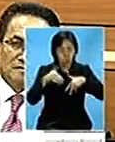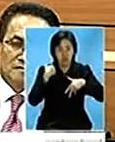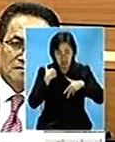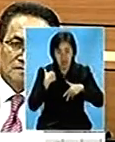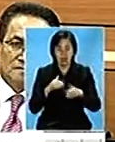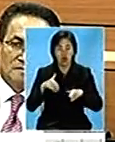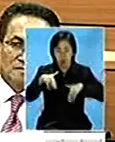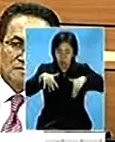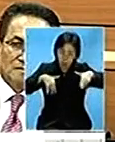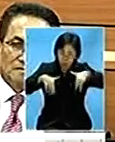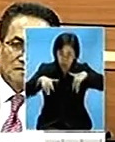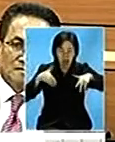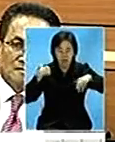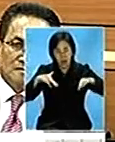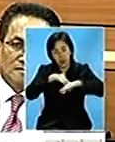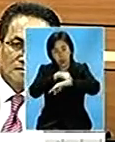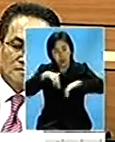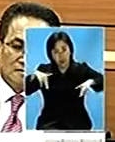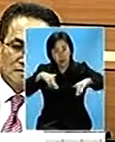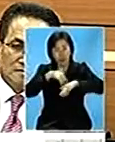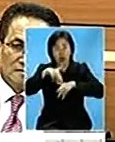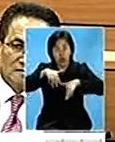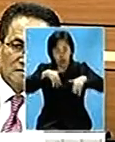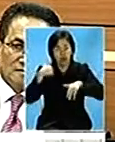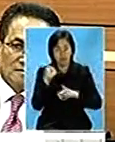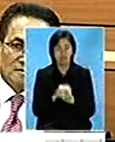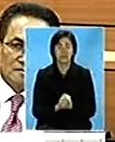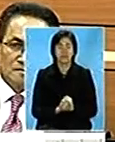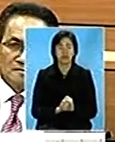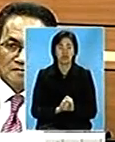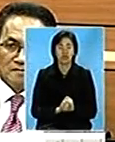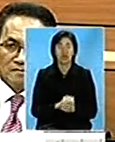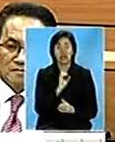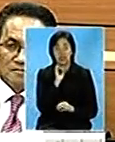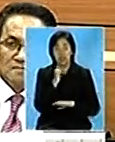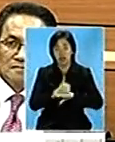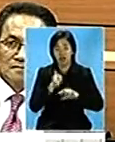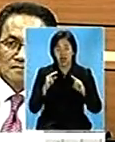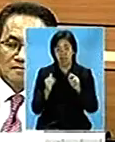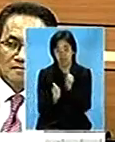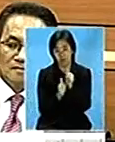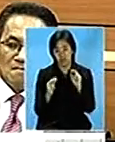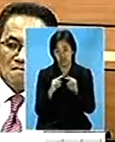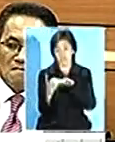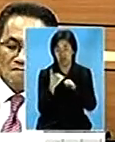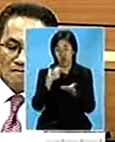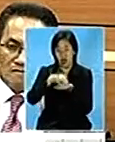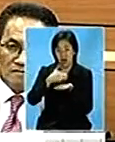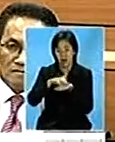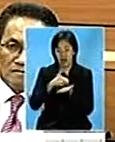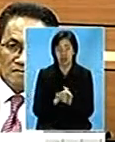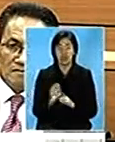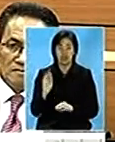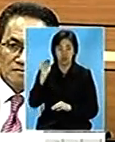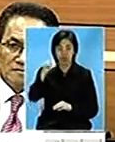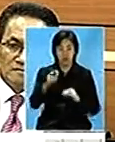ชุมชนแออัดมาตลอดนะครับส่วนสะพานห้วยขยุงที่ท่านรัฐมนตรีได้ตอบนั้นนะครับผมขอกราบเรียนว่าสะพานแห่งนี้